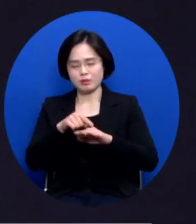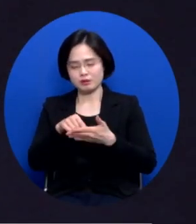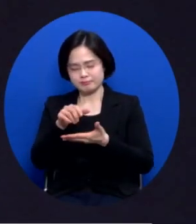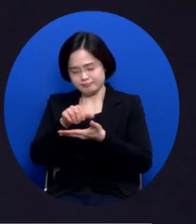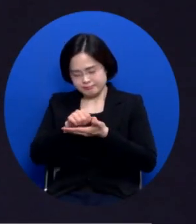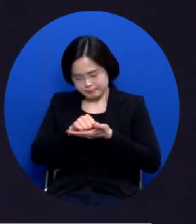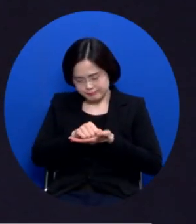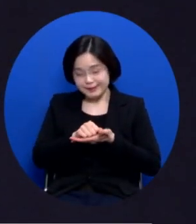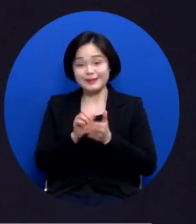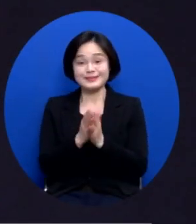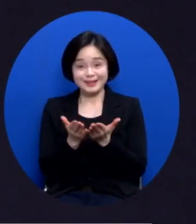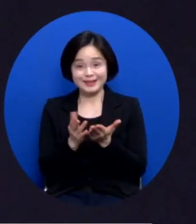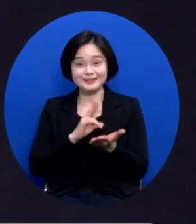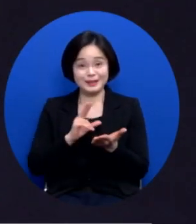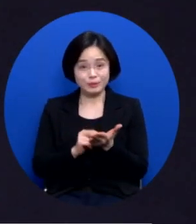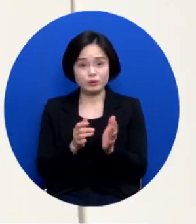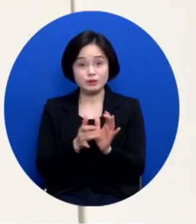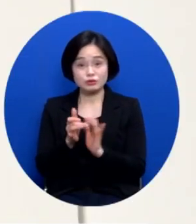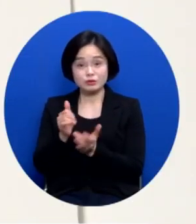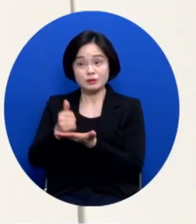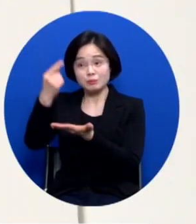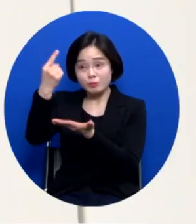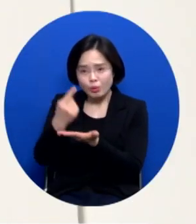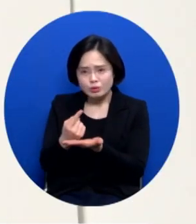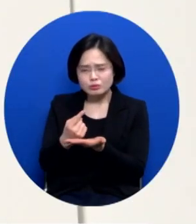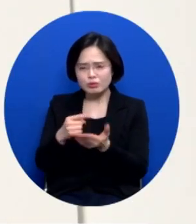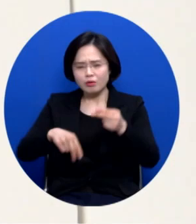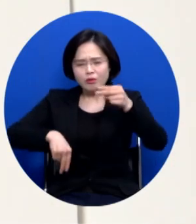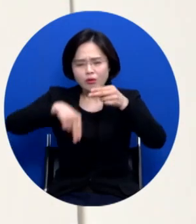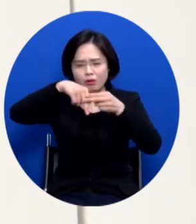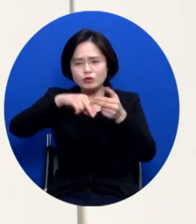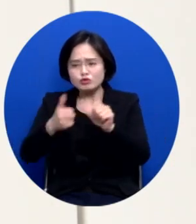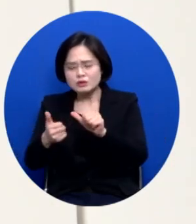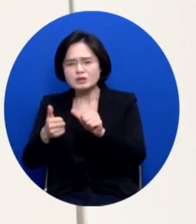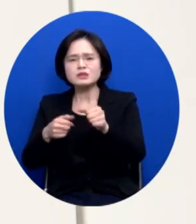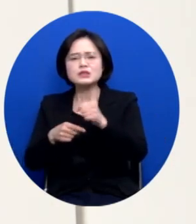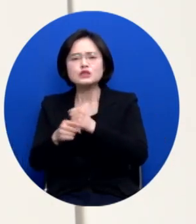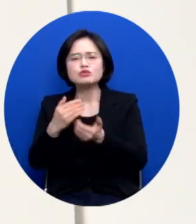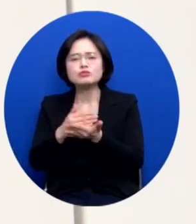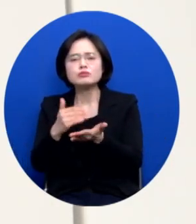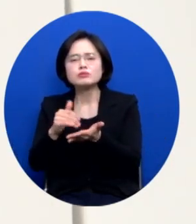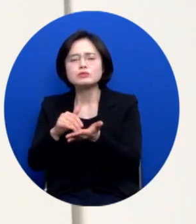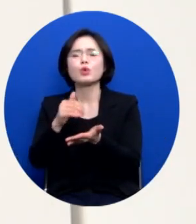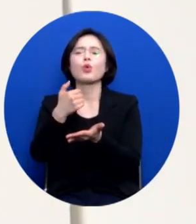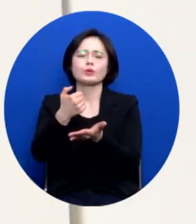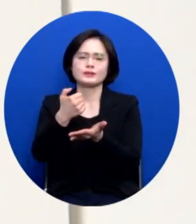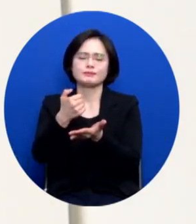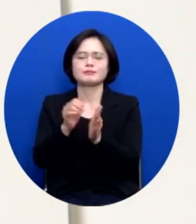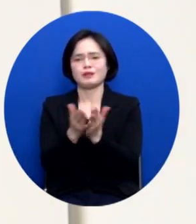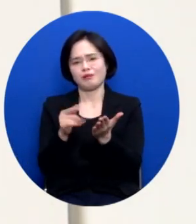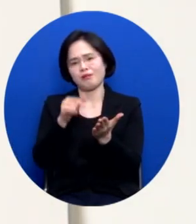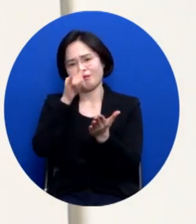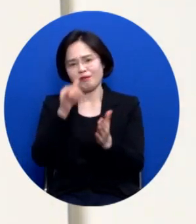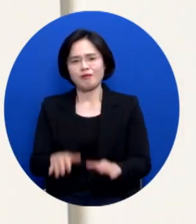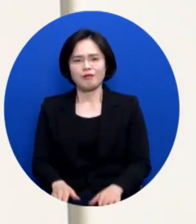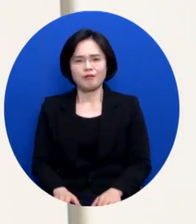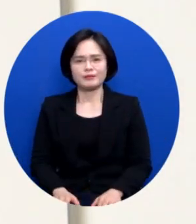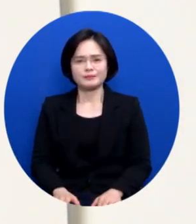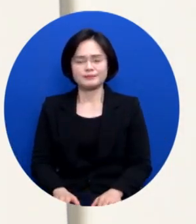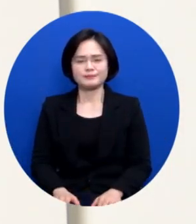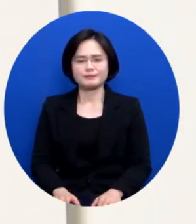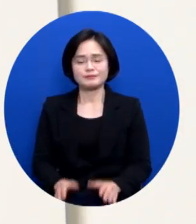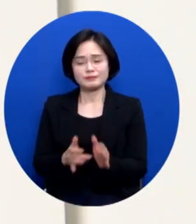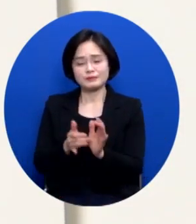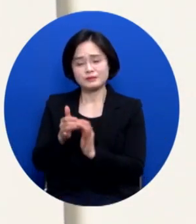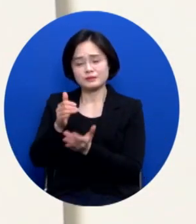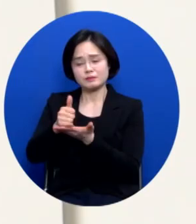오셔서 죽으신 50가지 이유입니다. 그리스도는 자신의 죽음으로 모든 인류를 위해 무엇을